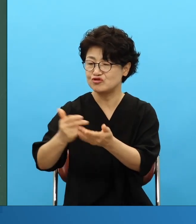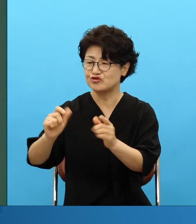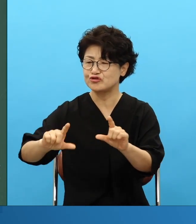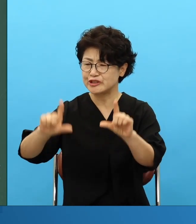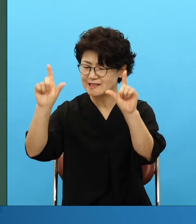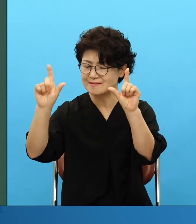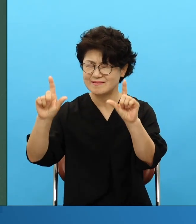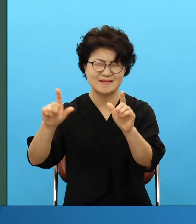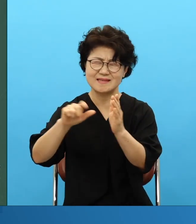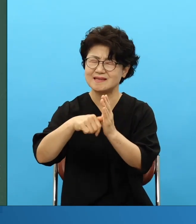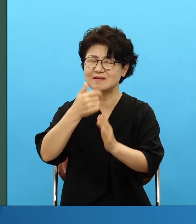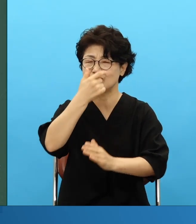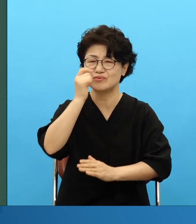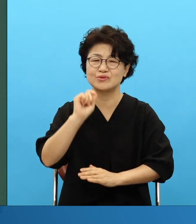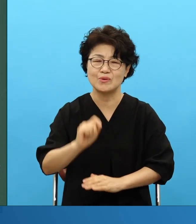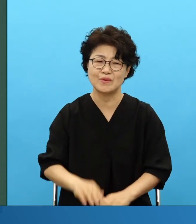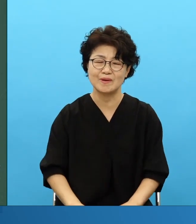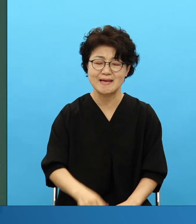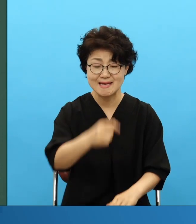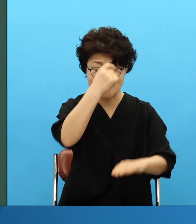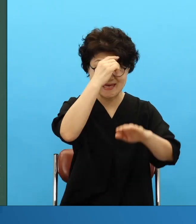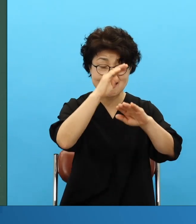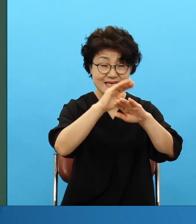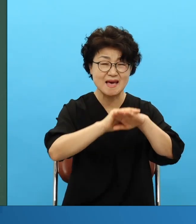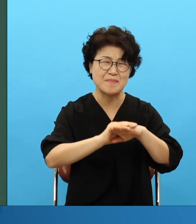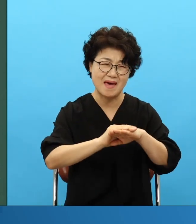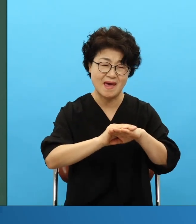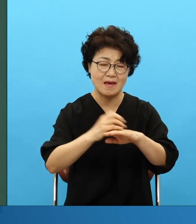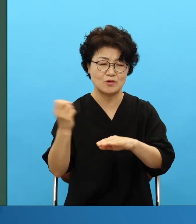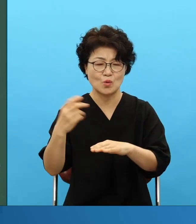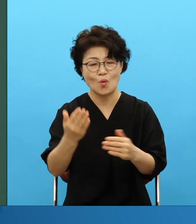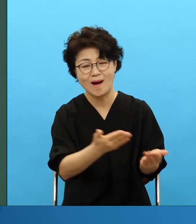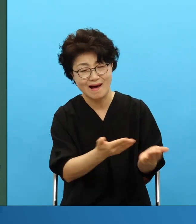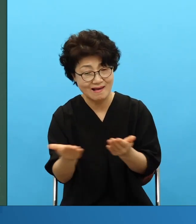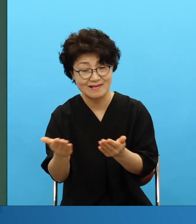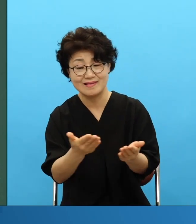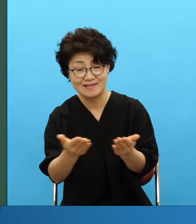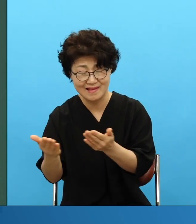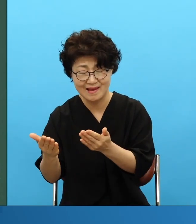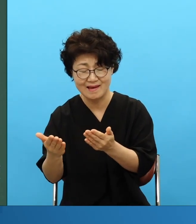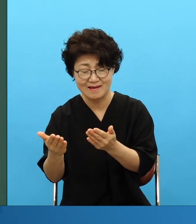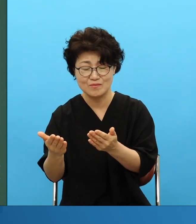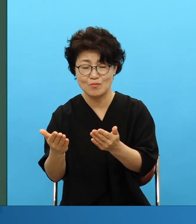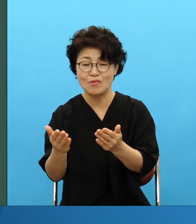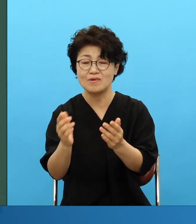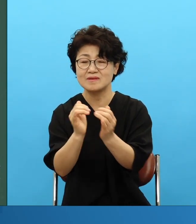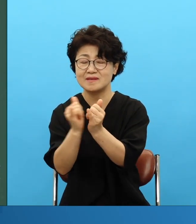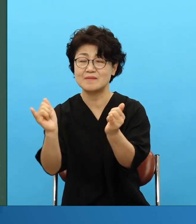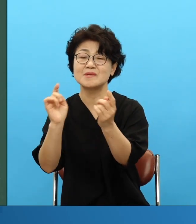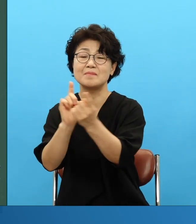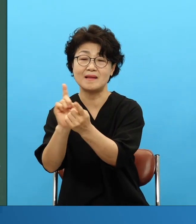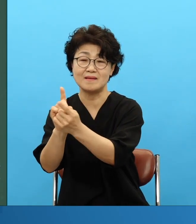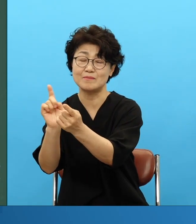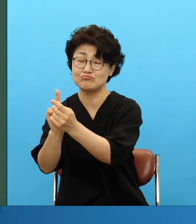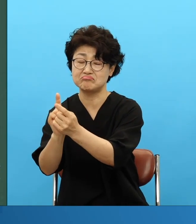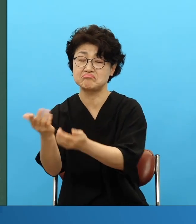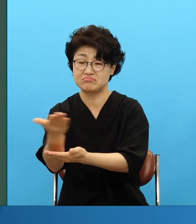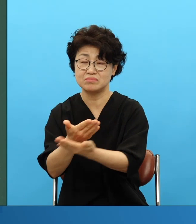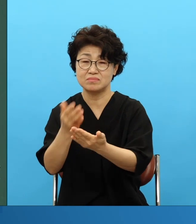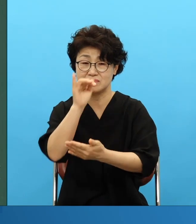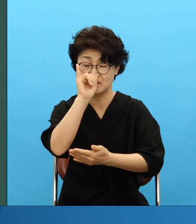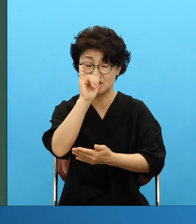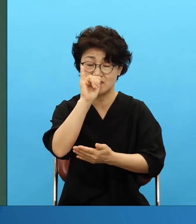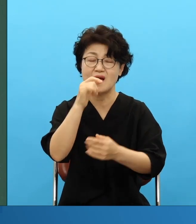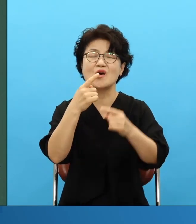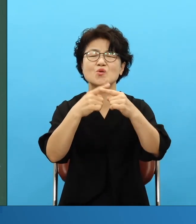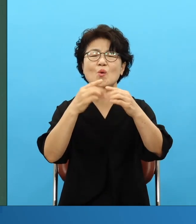on Sunday. 왜냐? 예배 드려야지. 사람들 만나서 안내해야지. 거기서 하는 거 아닙니까? 그게 교회 아닙니까? You got to go to worship.